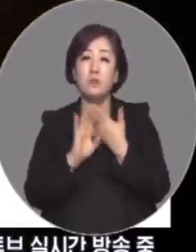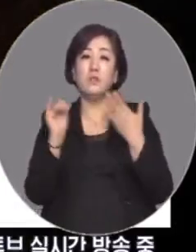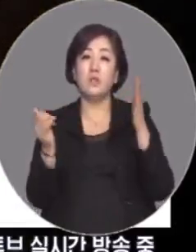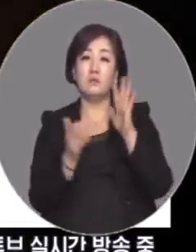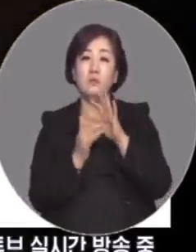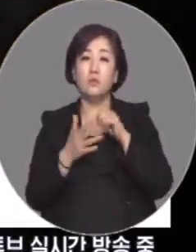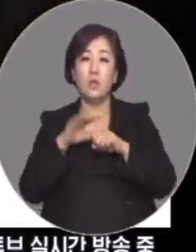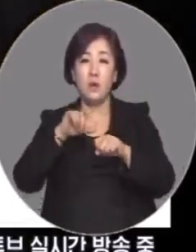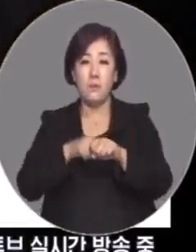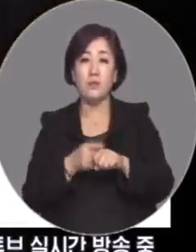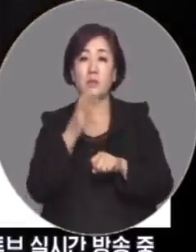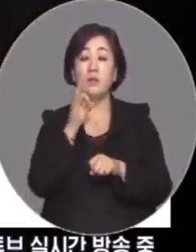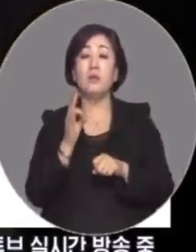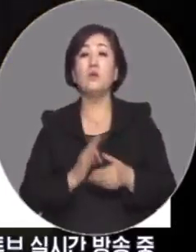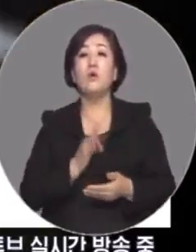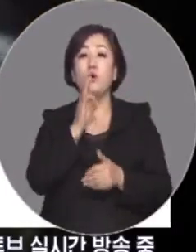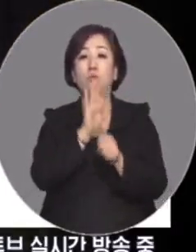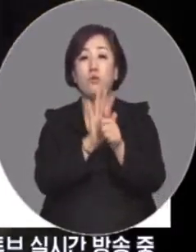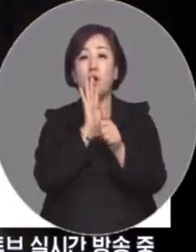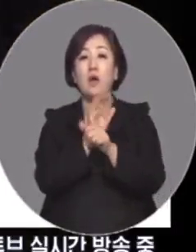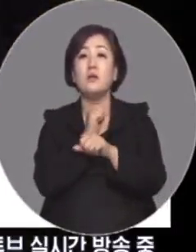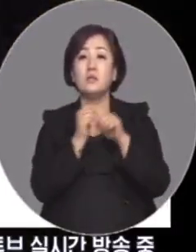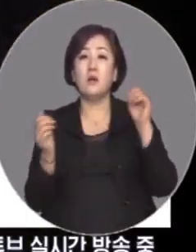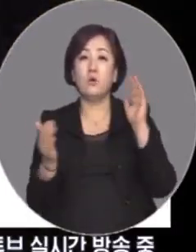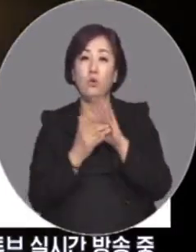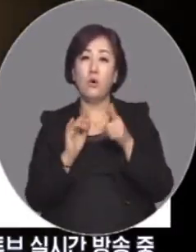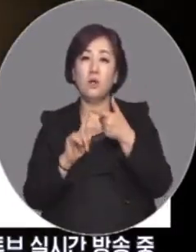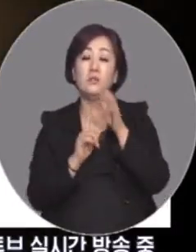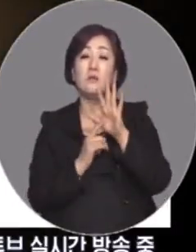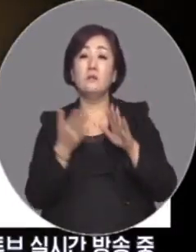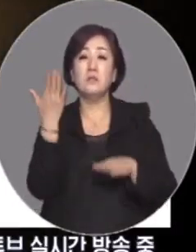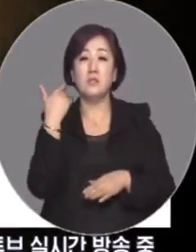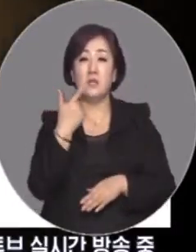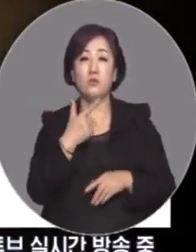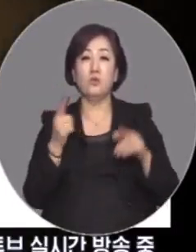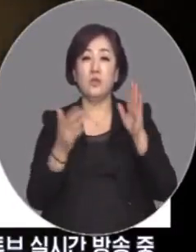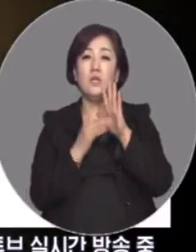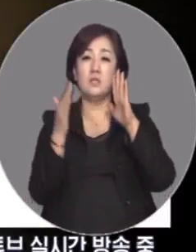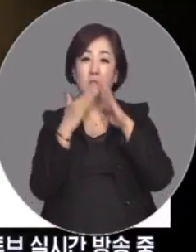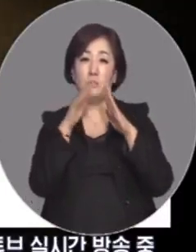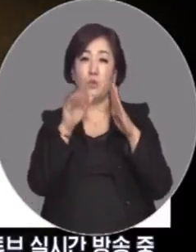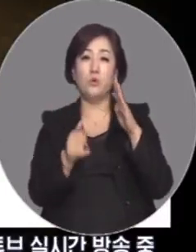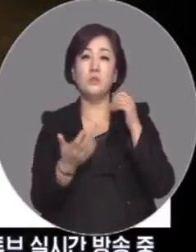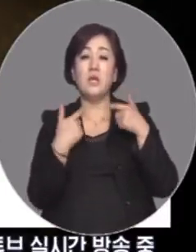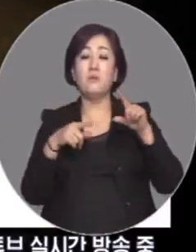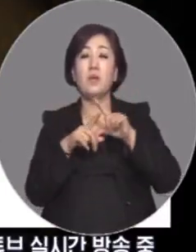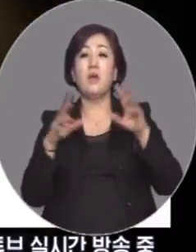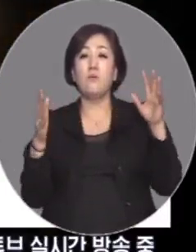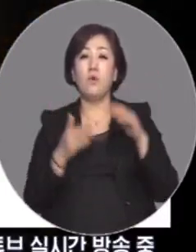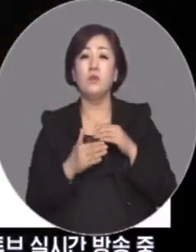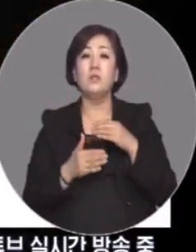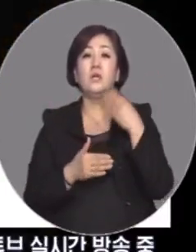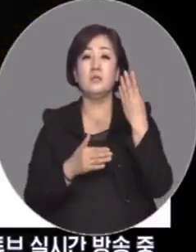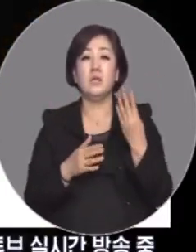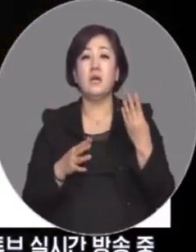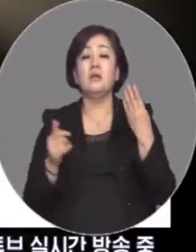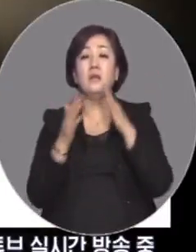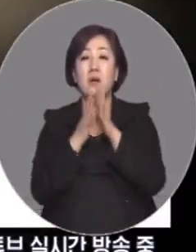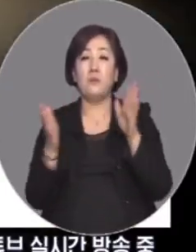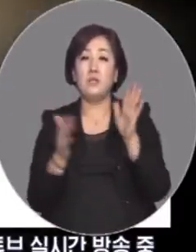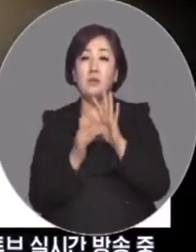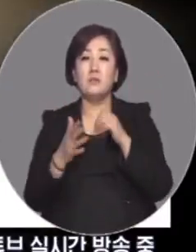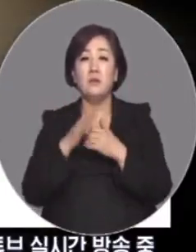것으로 보고 과태료를 부과하겠다고 밝혔습니다. 지난 6일 주택에서 모인 5명과 4일 아파트에서 파티를